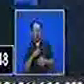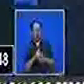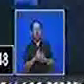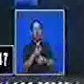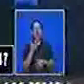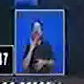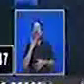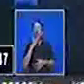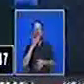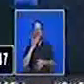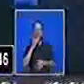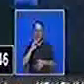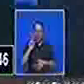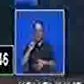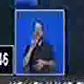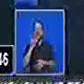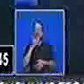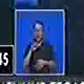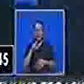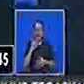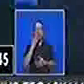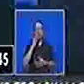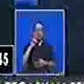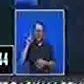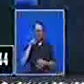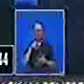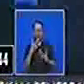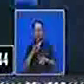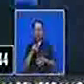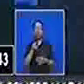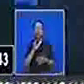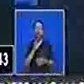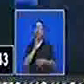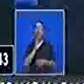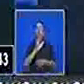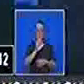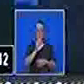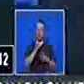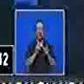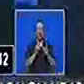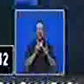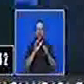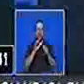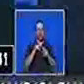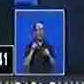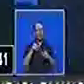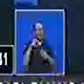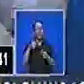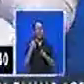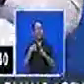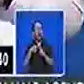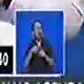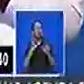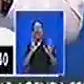diusulkan, alhamdulillah selama periode Pak Jokowi kita didorong sampai 9 waduk untuk Jawa Tengah. Sekarang semua sudah